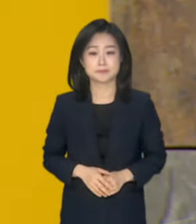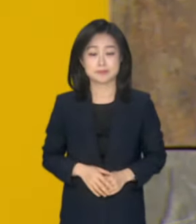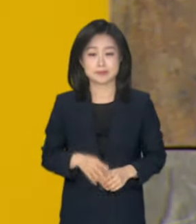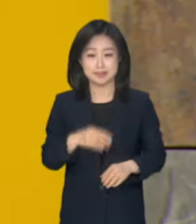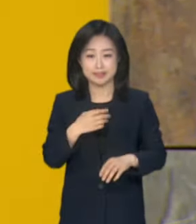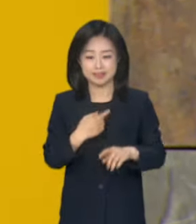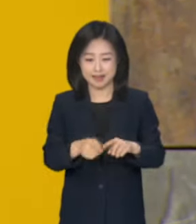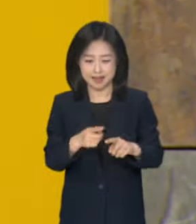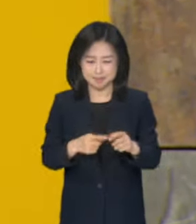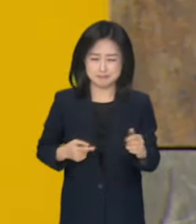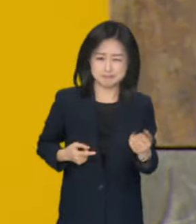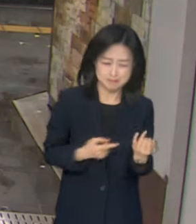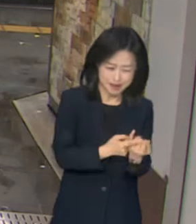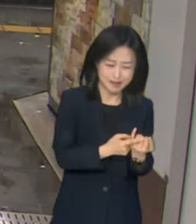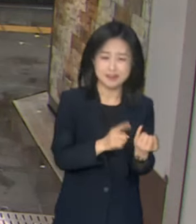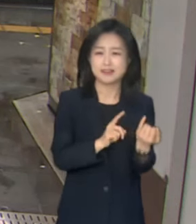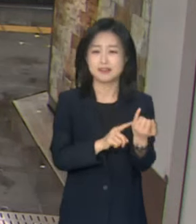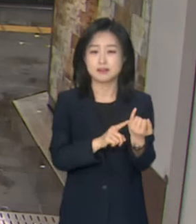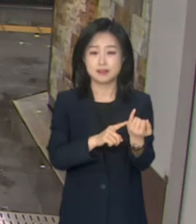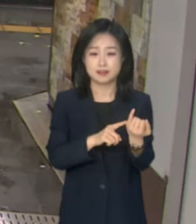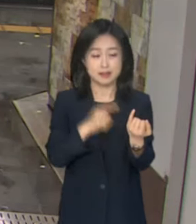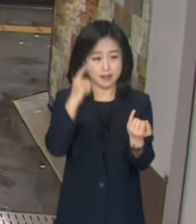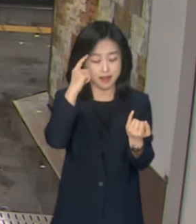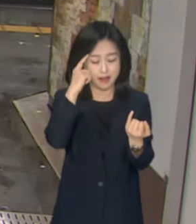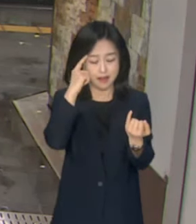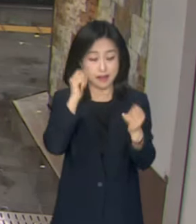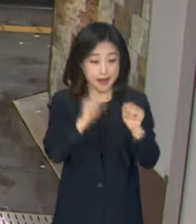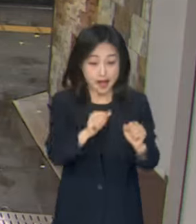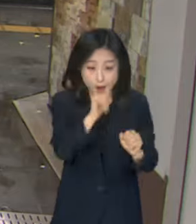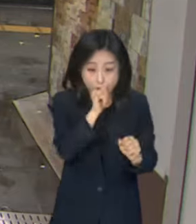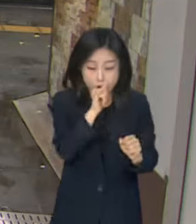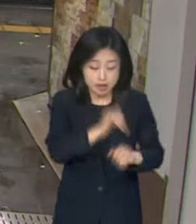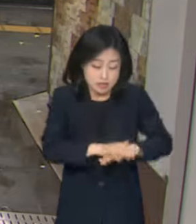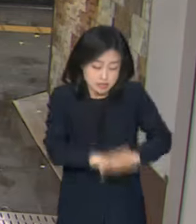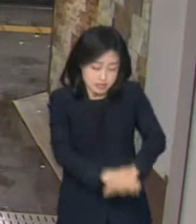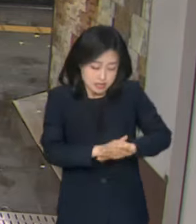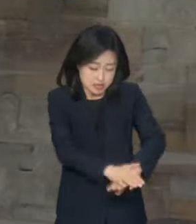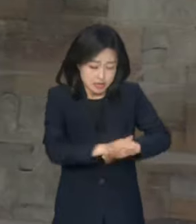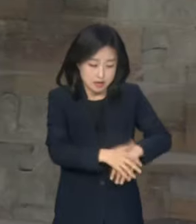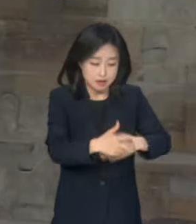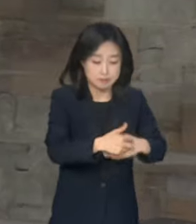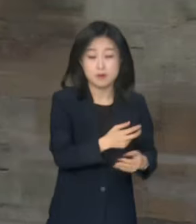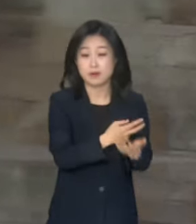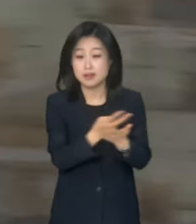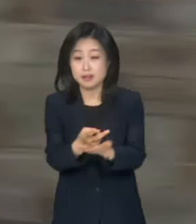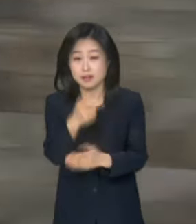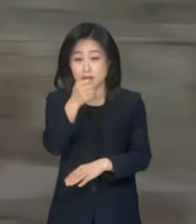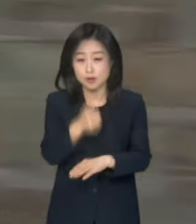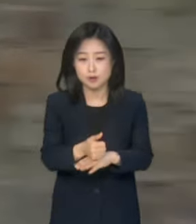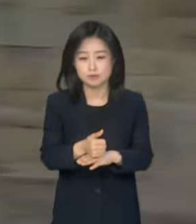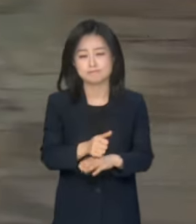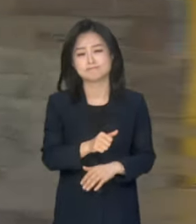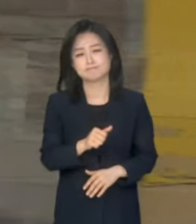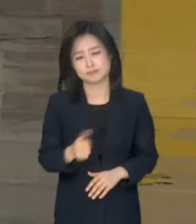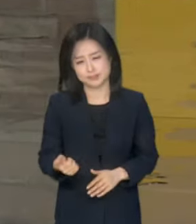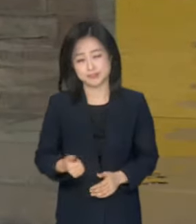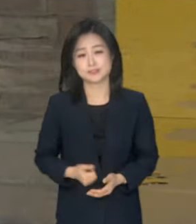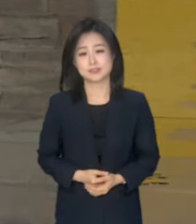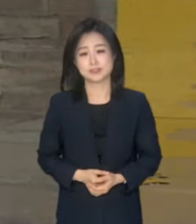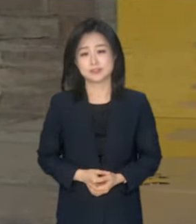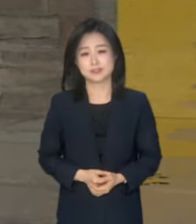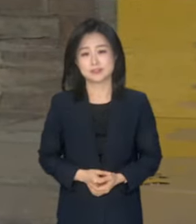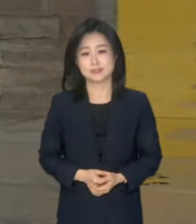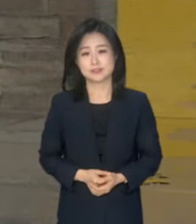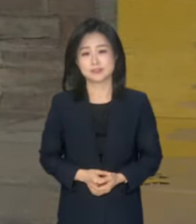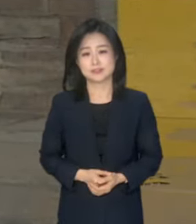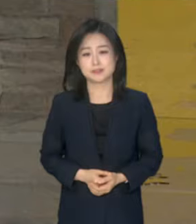흉기에 찔린 피해 여성은 발견 당시 의식이 있는 상태로 심폐소생술을 받으며 병원으로 이송됐으나 결국 사망했습니다.